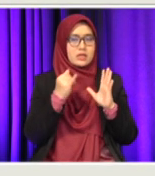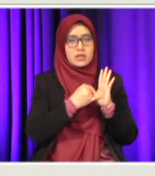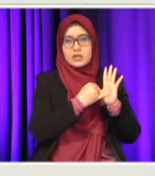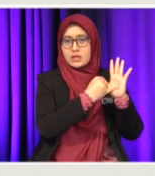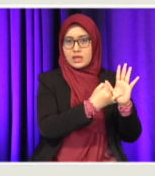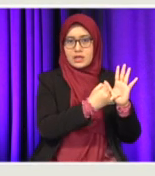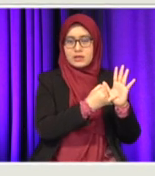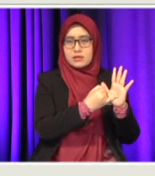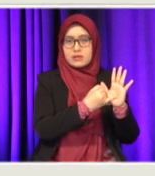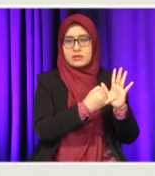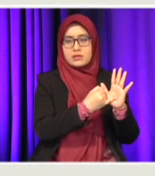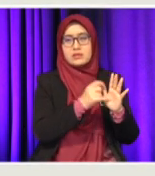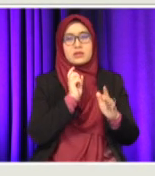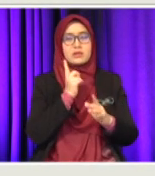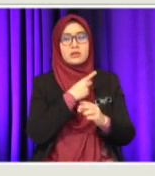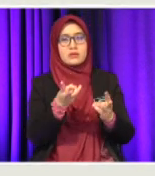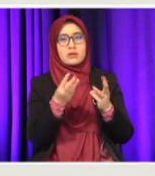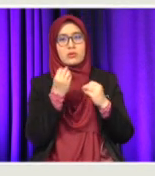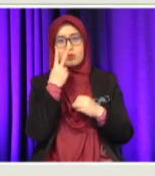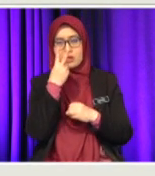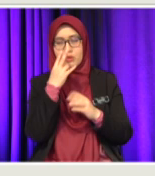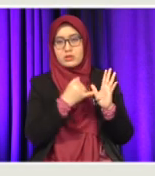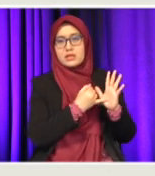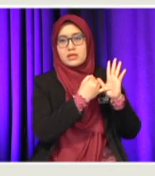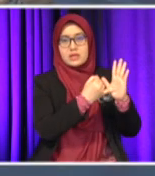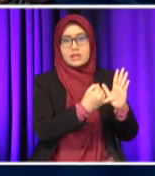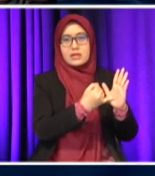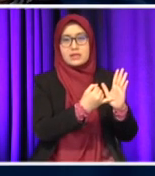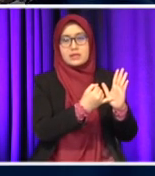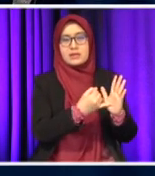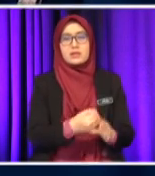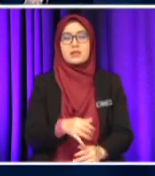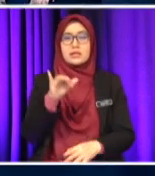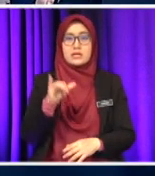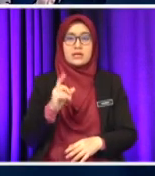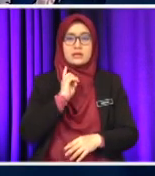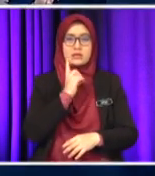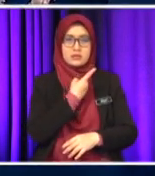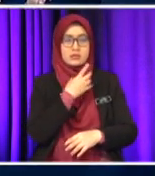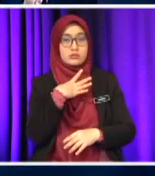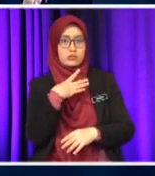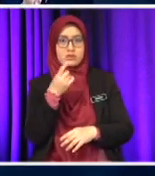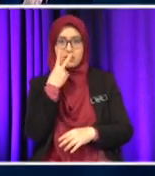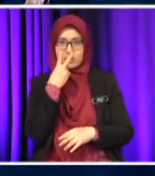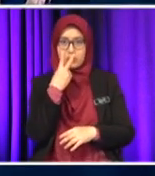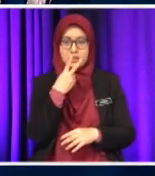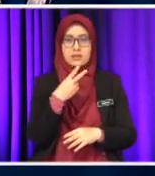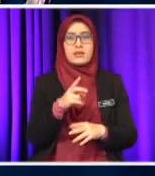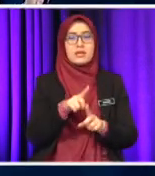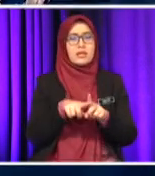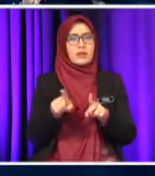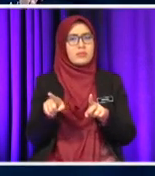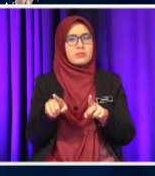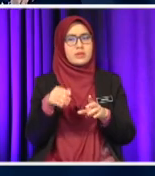yang menambah hati kita Betul tak Betul tapi dalam iklan kadang-kadang Aduh